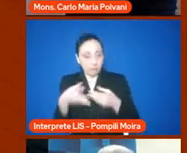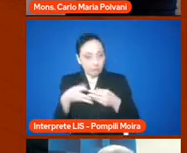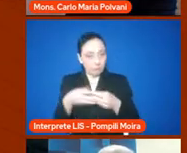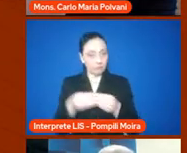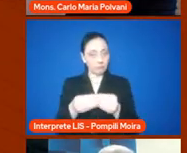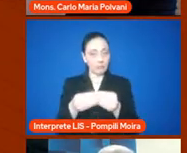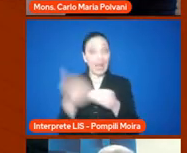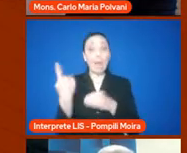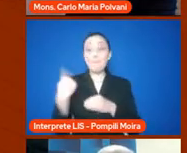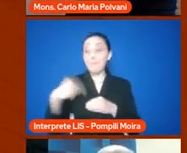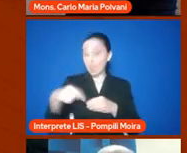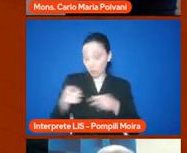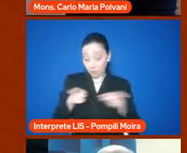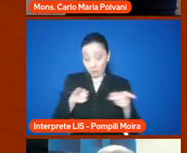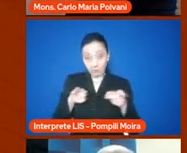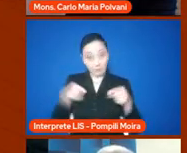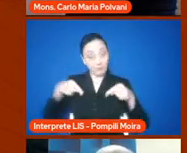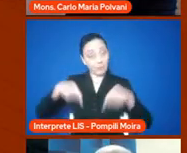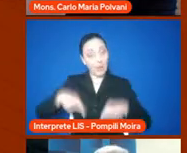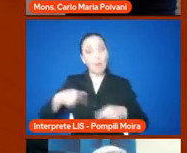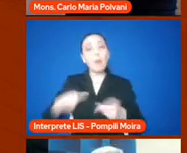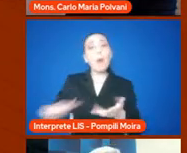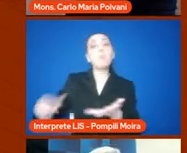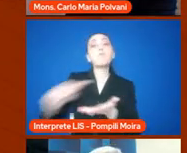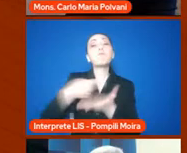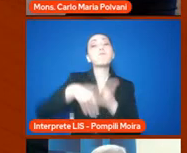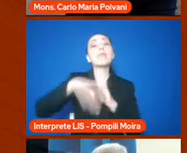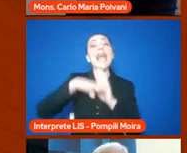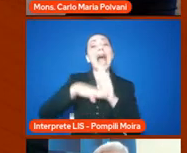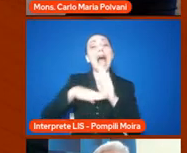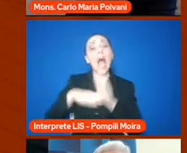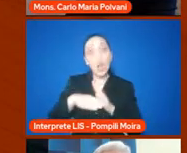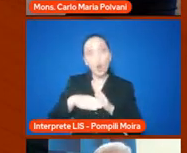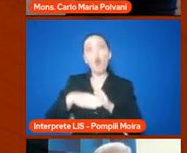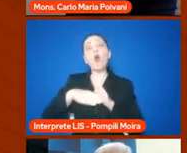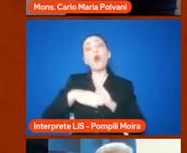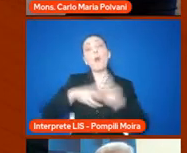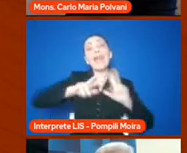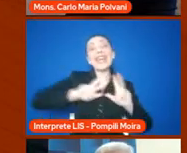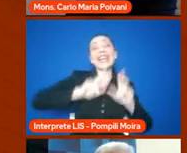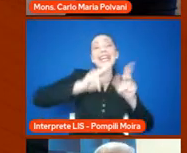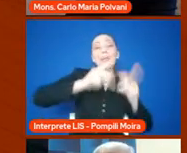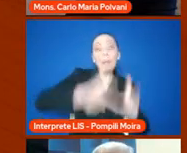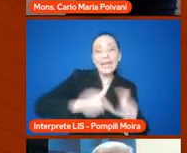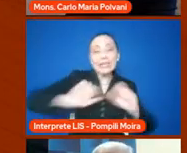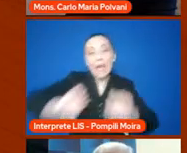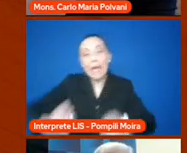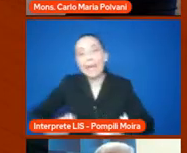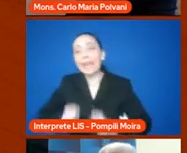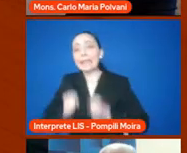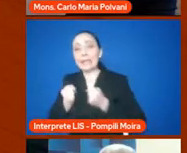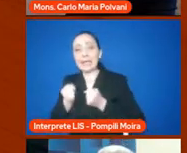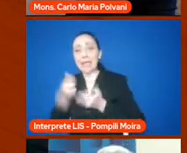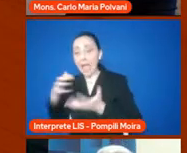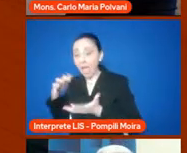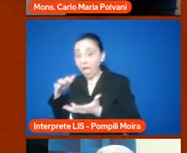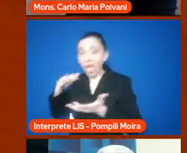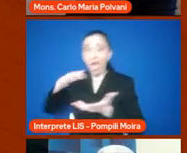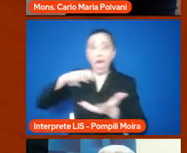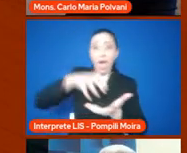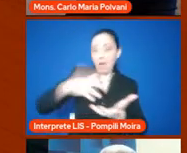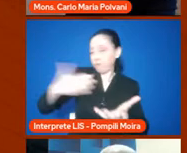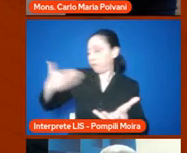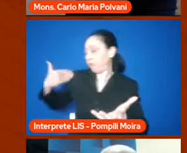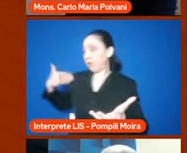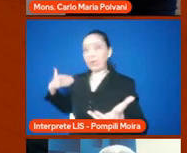si finalizza il piano di ripresa e resilienza con un investimento senza precedenti per trasformare in senso ecologico